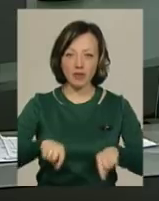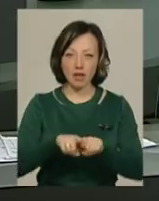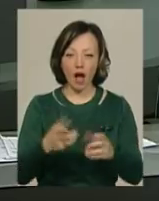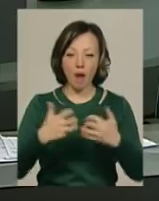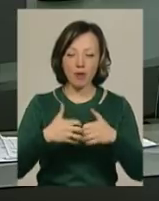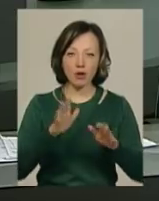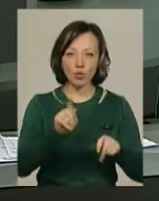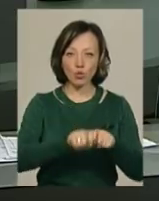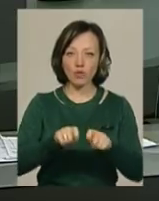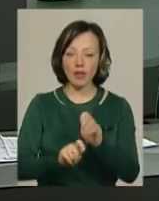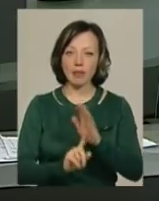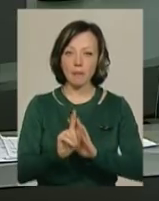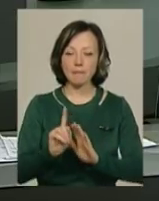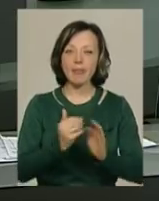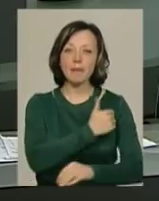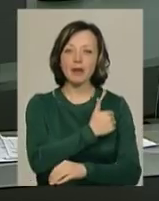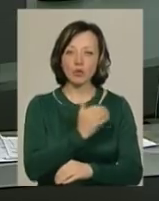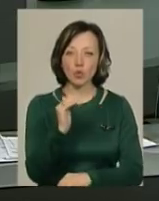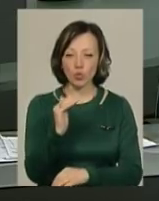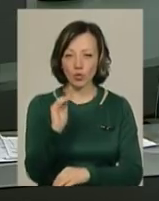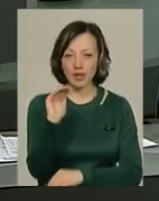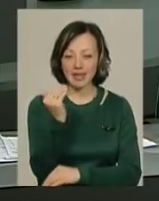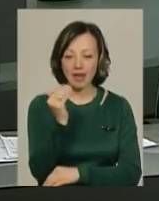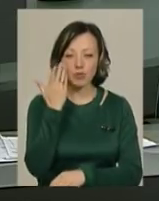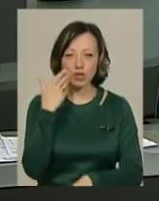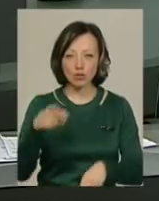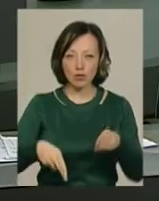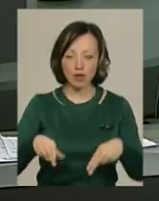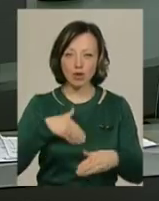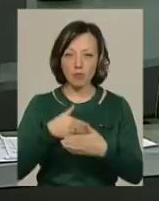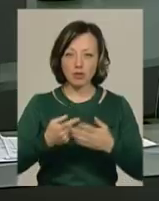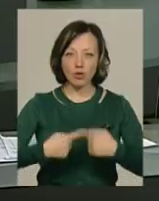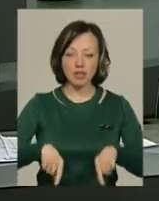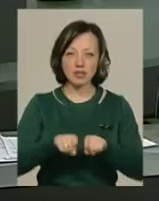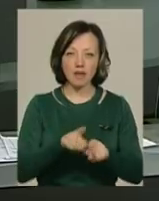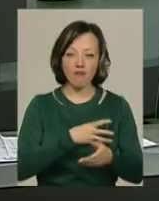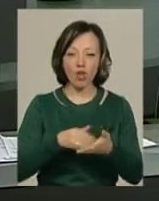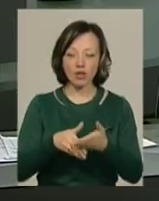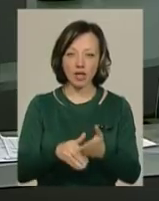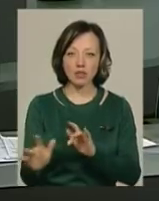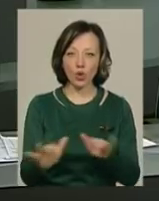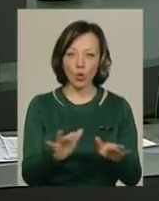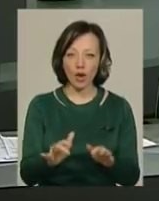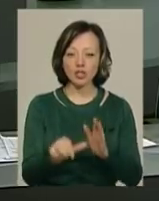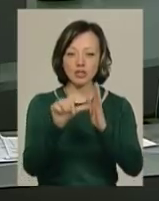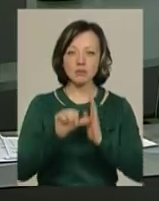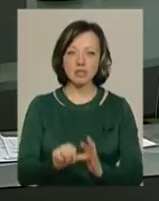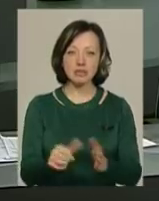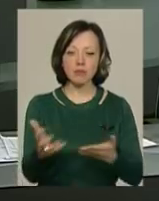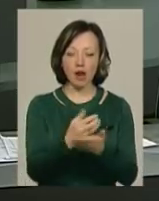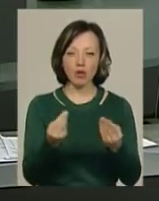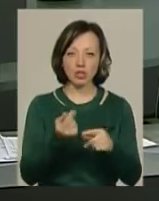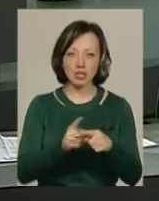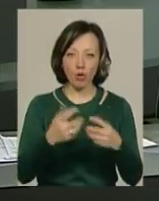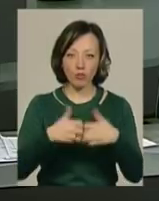Апарат контролюватиме температуру тіла новонароджених під час операції. Громадська організація «Волонтерський лідерський рух» півроку збирала гроші на це